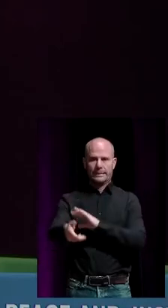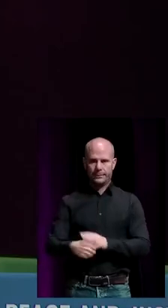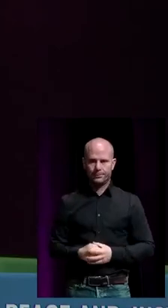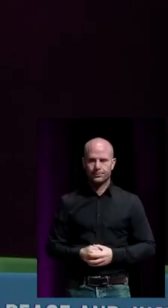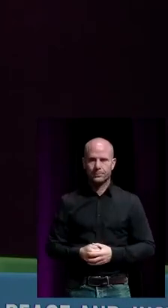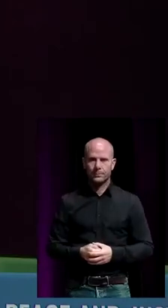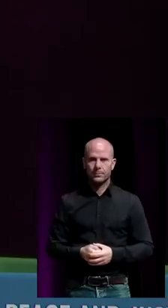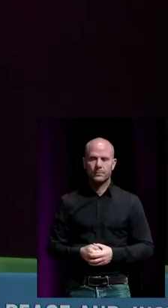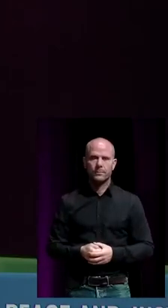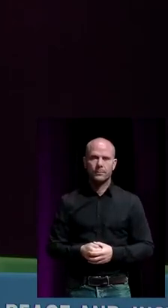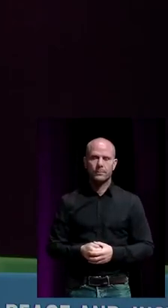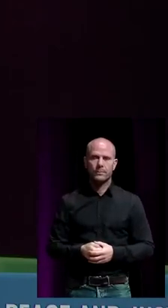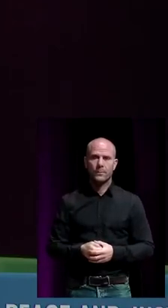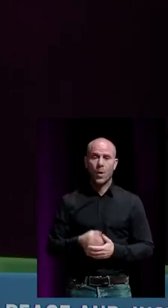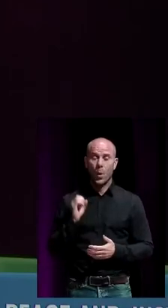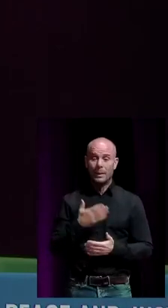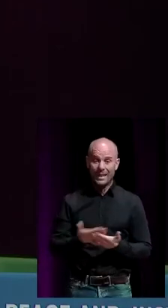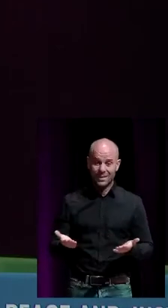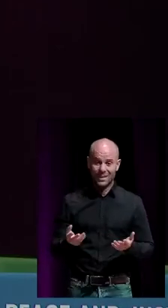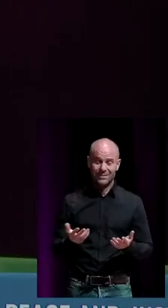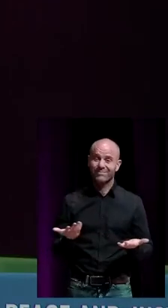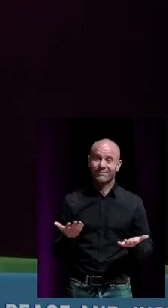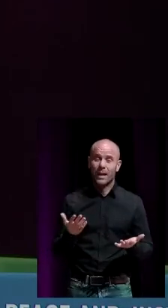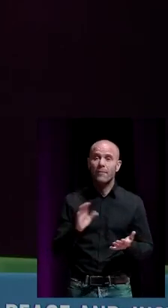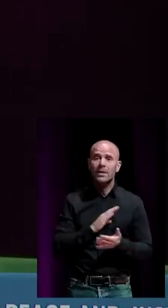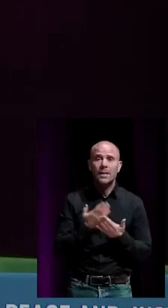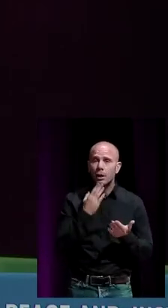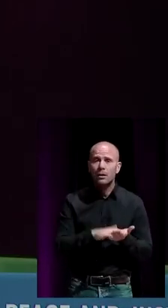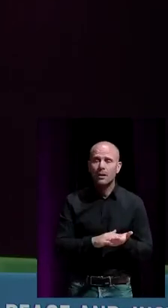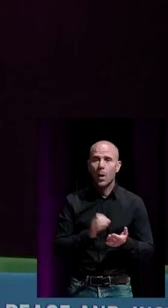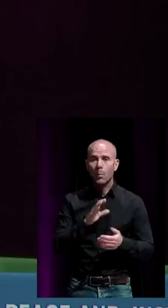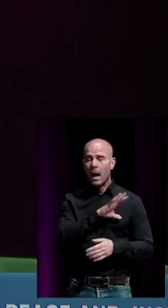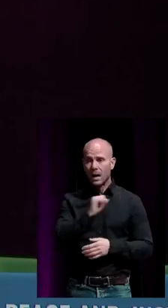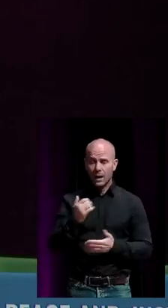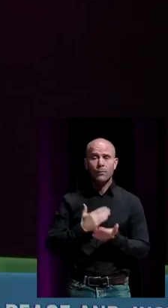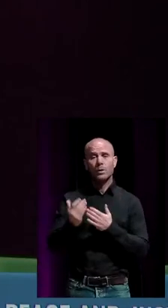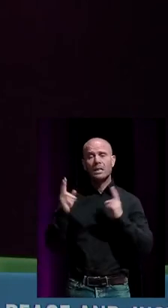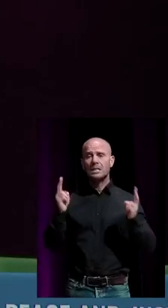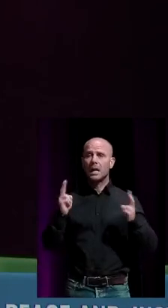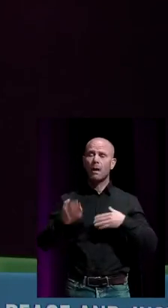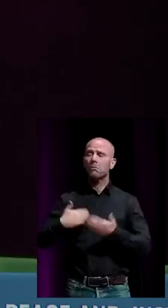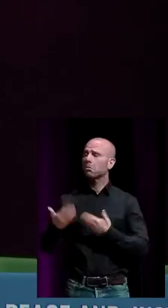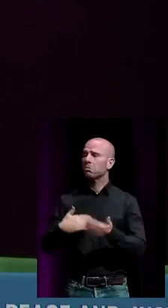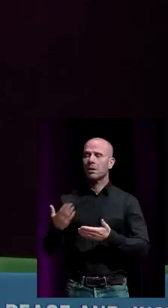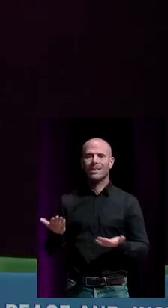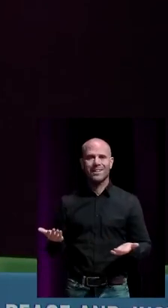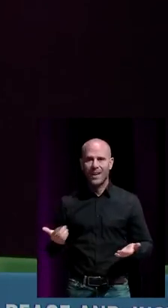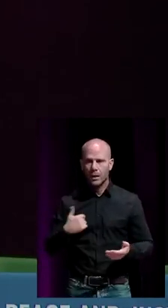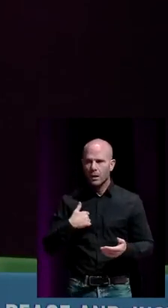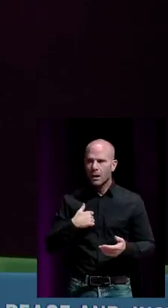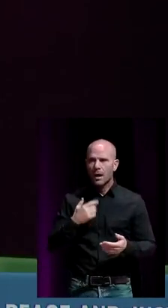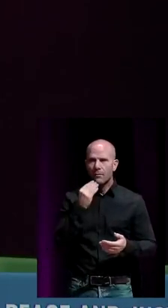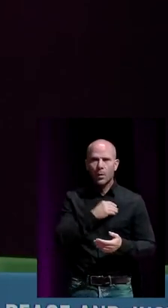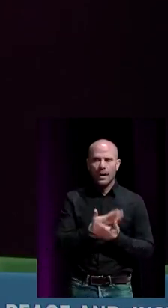Det vore irrationellt att inte göra det. För om alla fortsätter som att inget är fel, ja, då vill jag inte ens tänka på